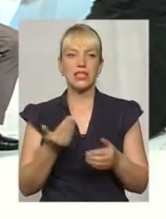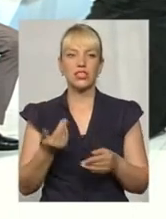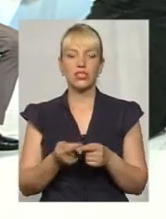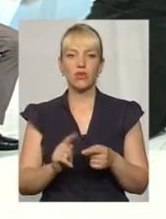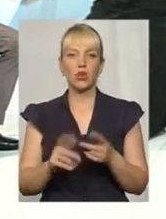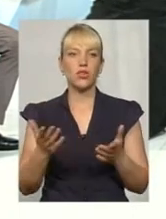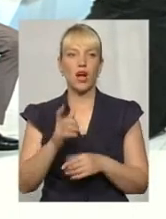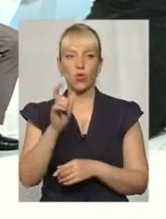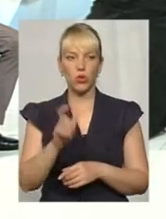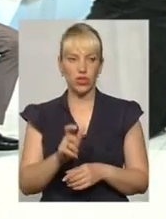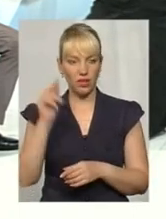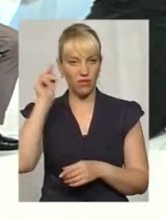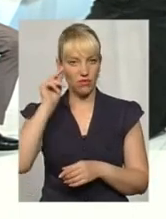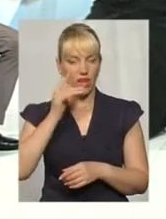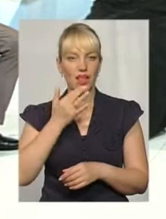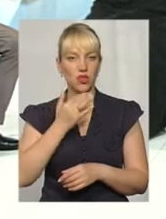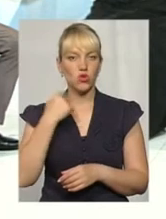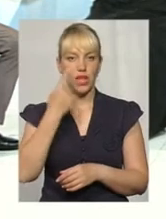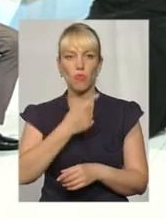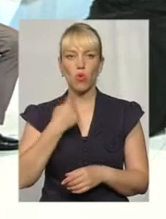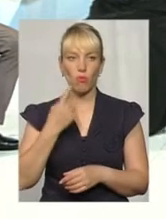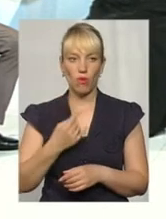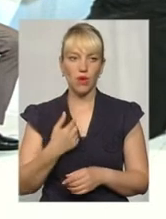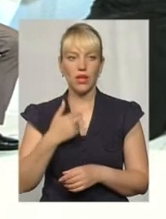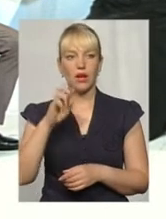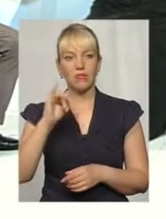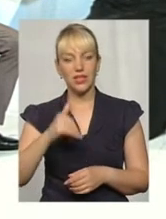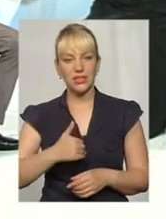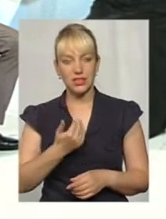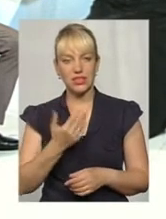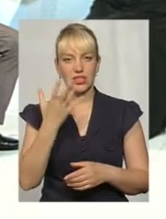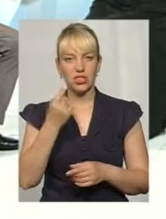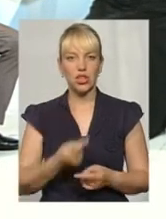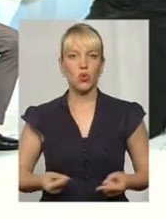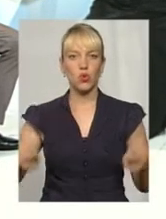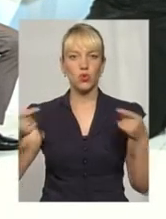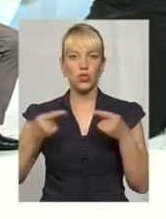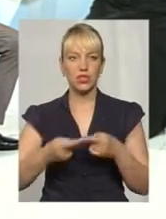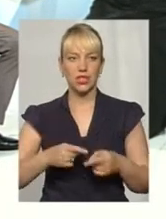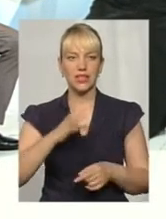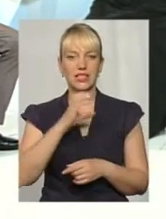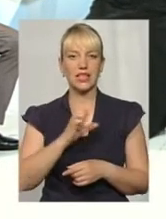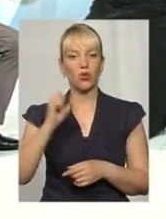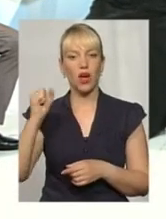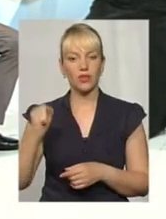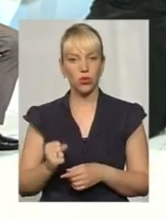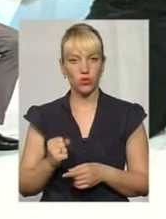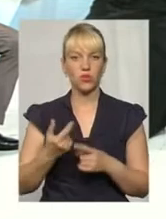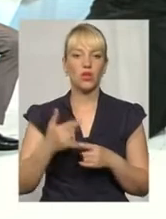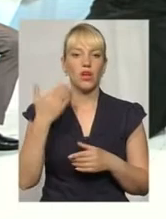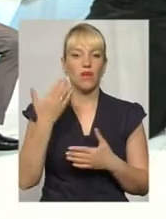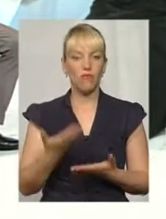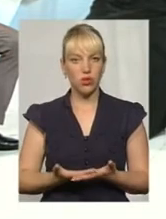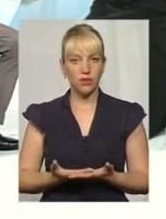людина вивчала іноземну мову. Я би хотіла все-таки от ще уточнити, Сергію Антоновичу, от,